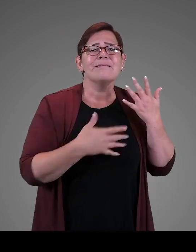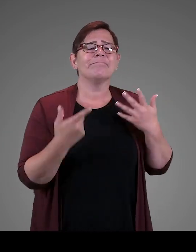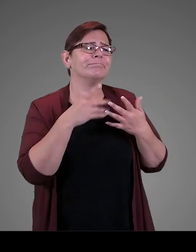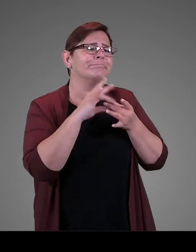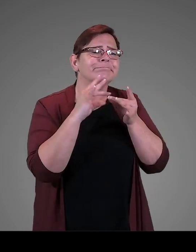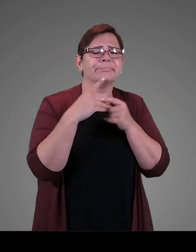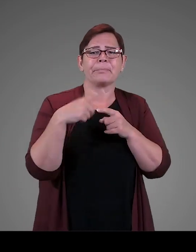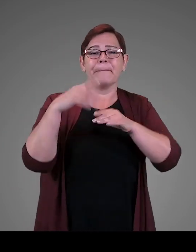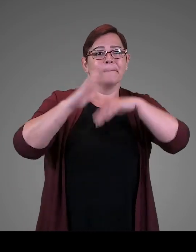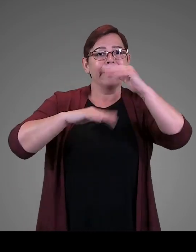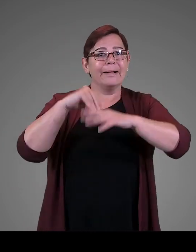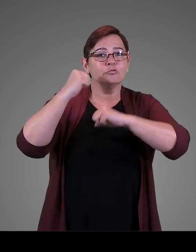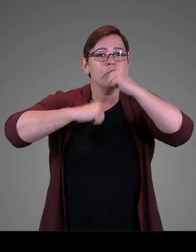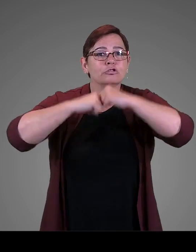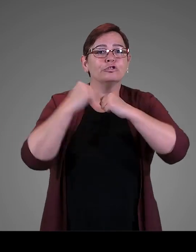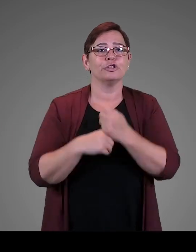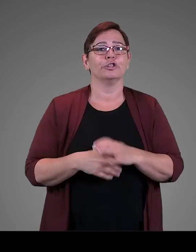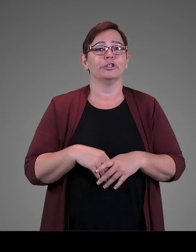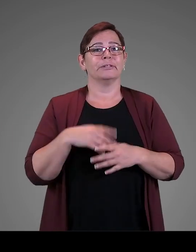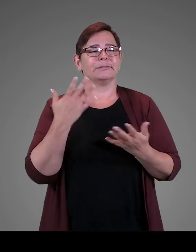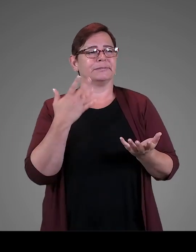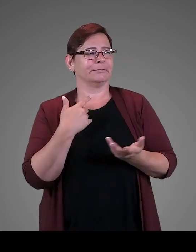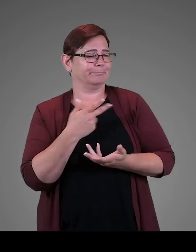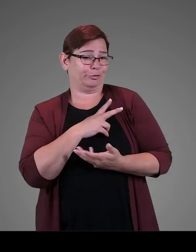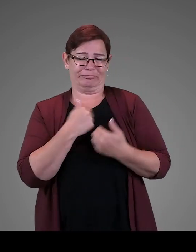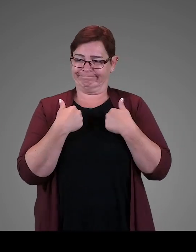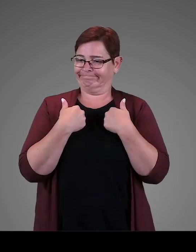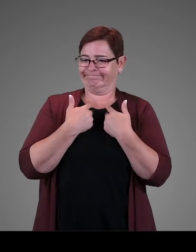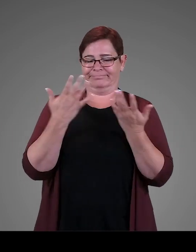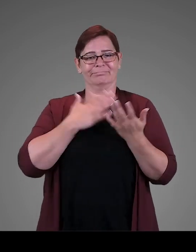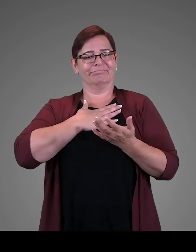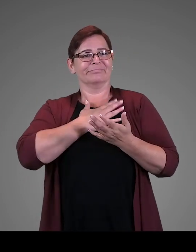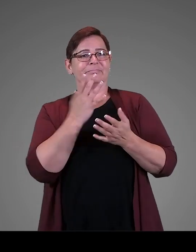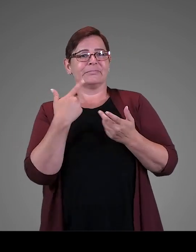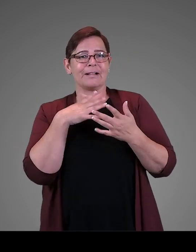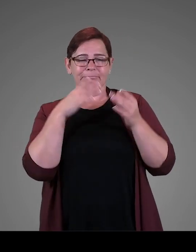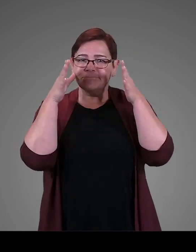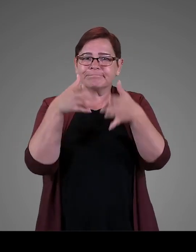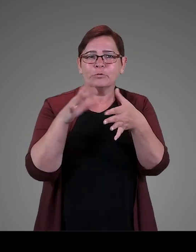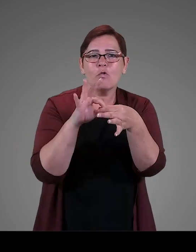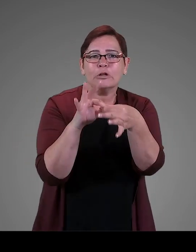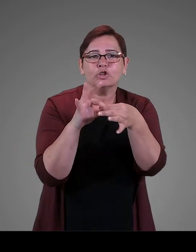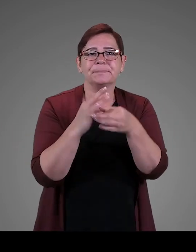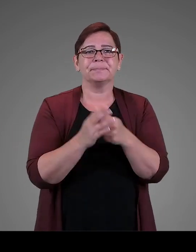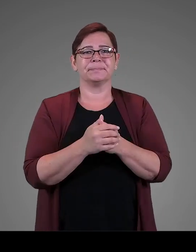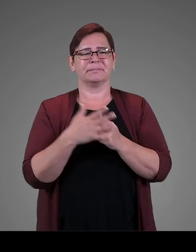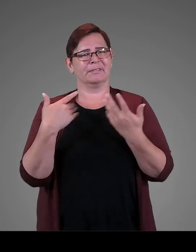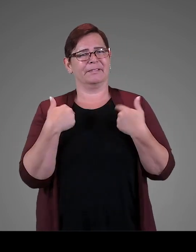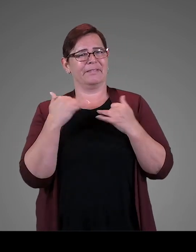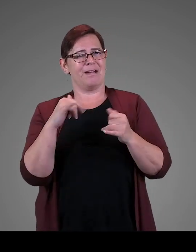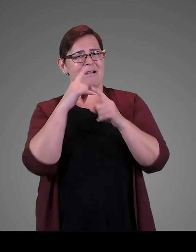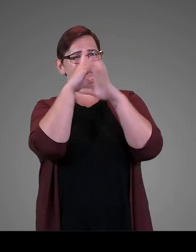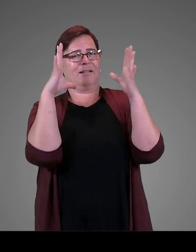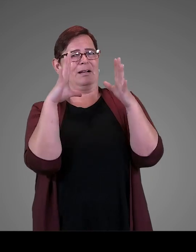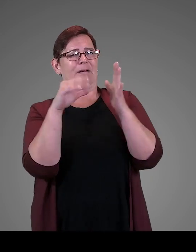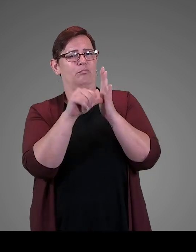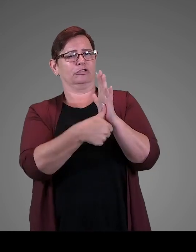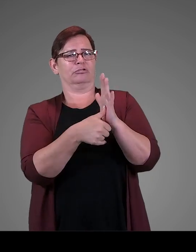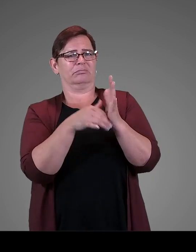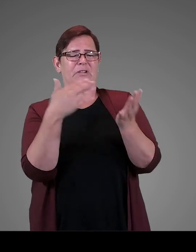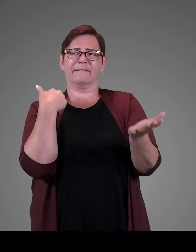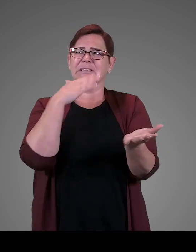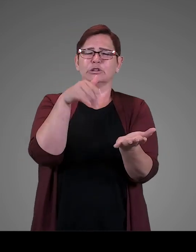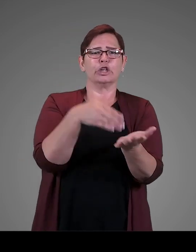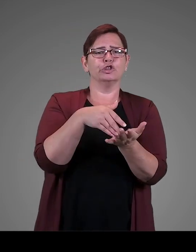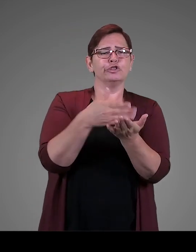qu'il y a des choses qui vont bien, puis j'aime beaucoup, bon, l'énergie, effectivement, puis on parle de se doter de structures, de bâtiments. Moi,